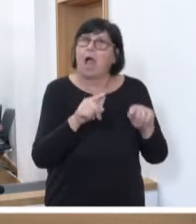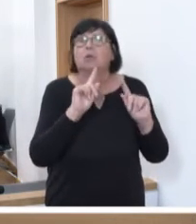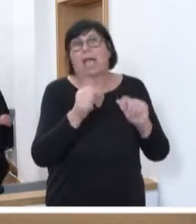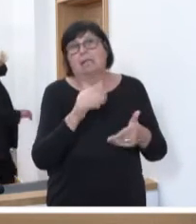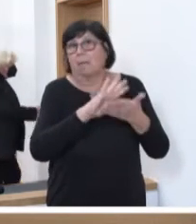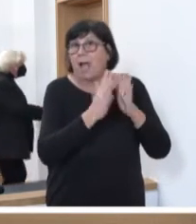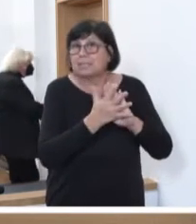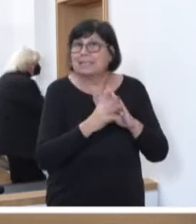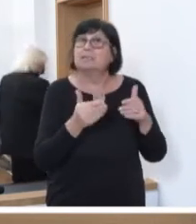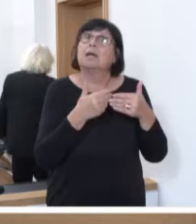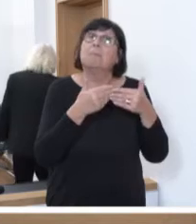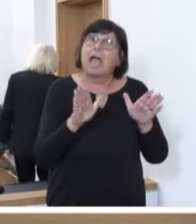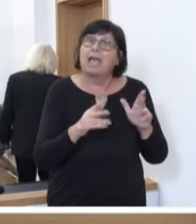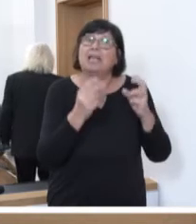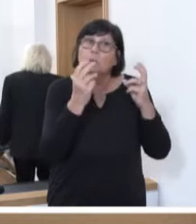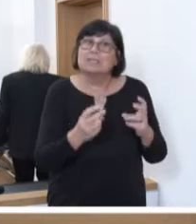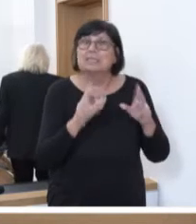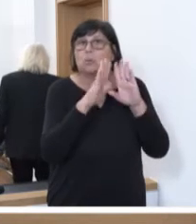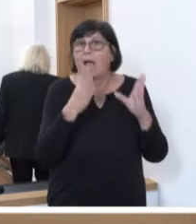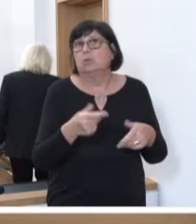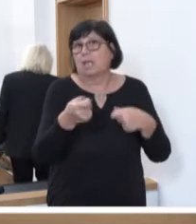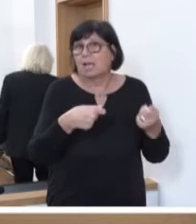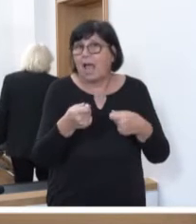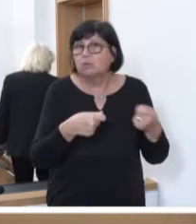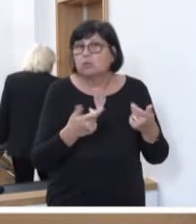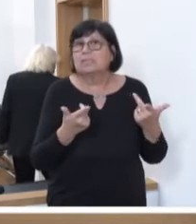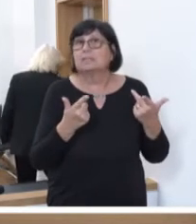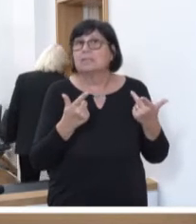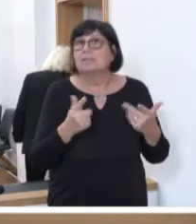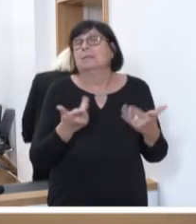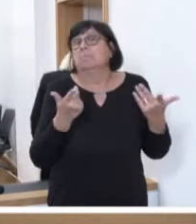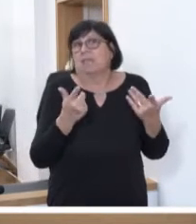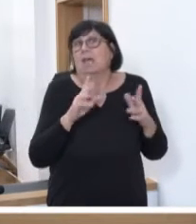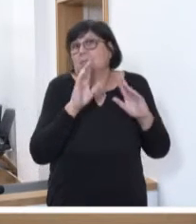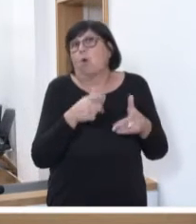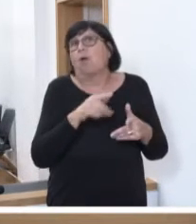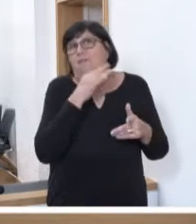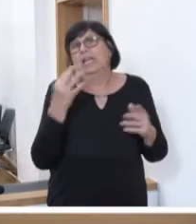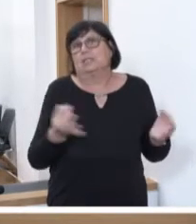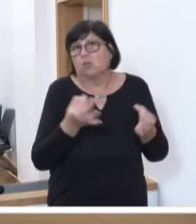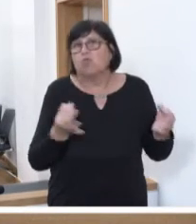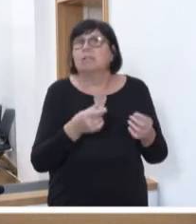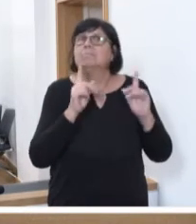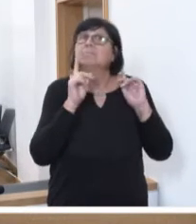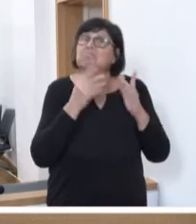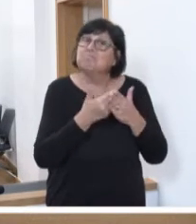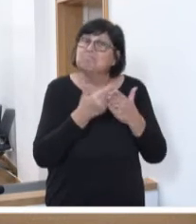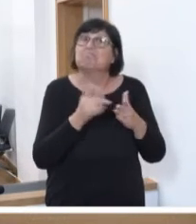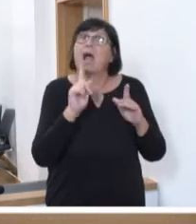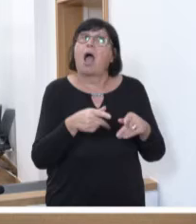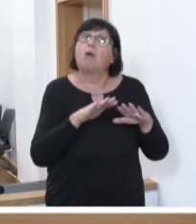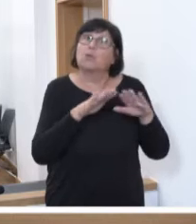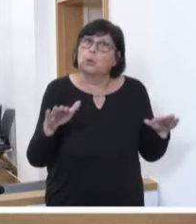Praxis in der Bereinigungssitzung des Haushaltsausschusses, der Nacht der langen Messer. Bislang wurden auf Grundlage des